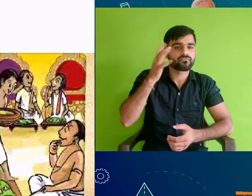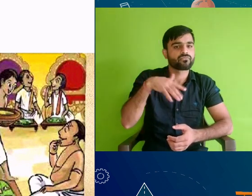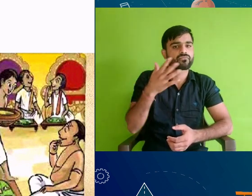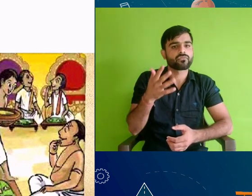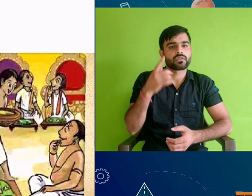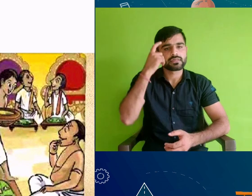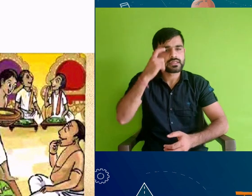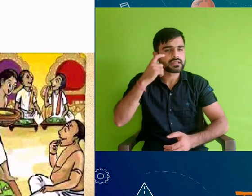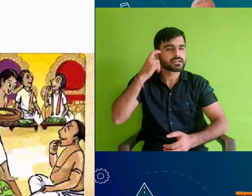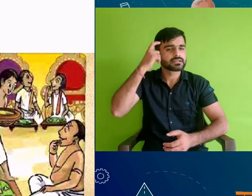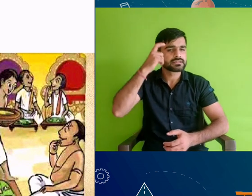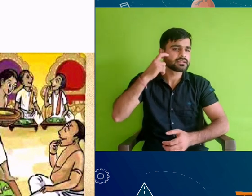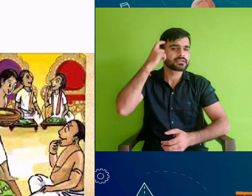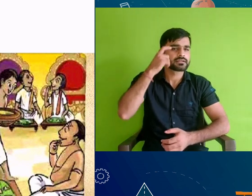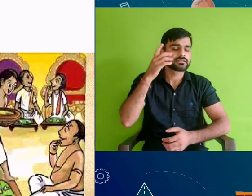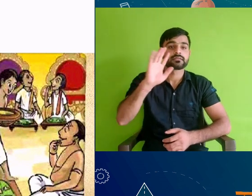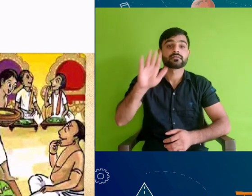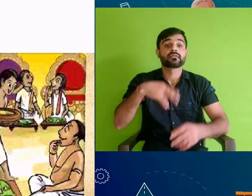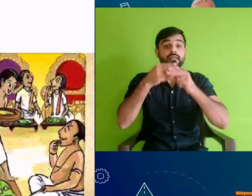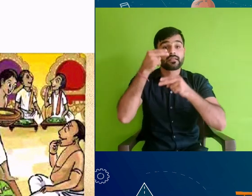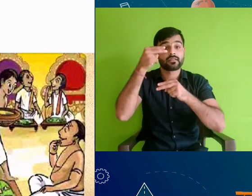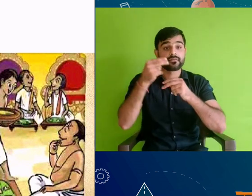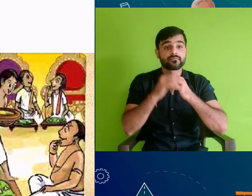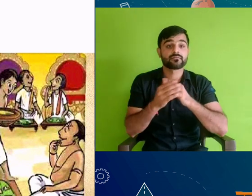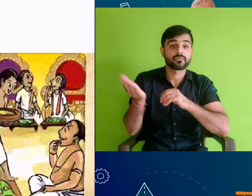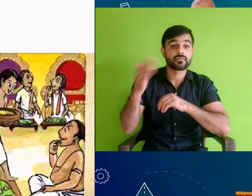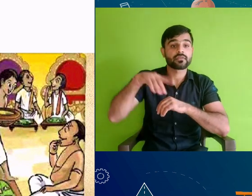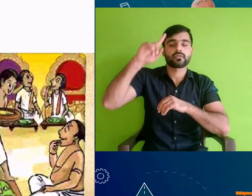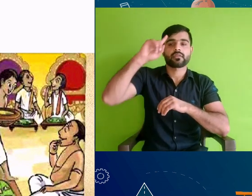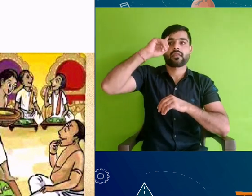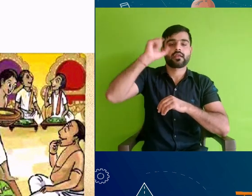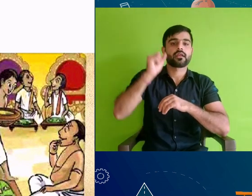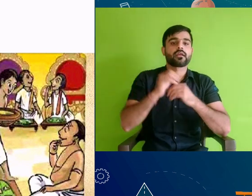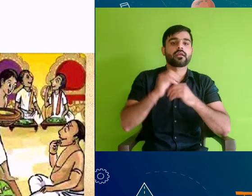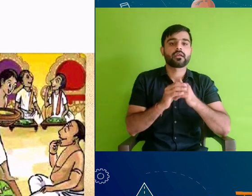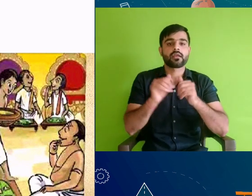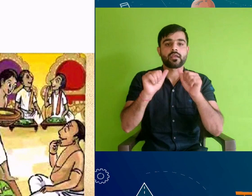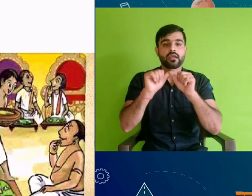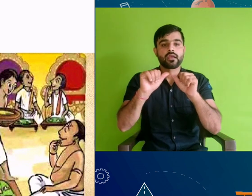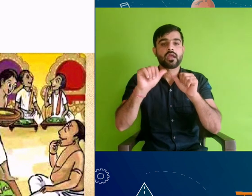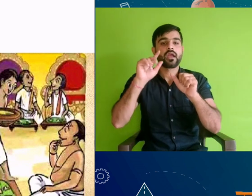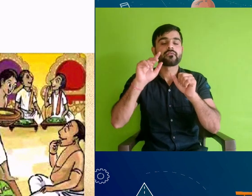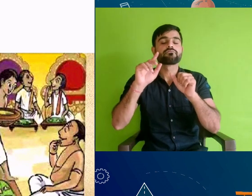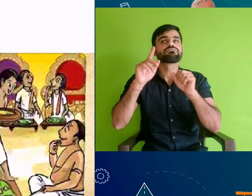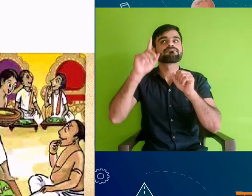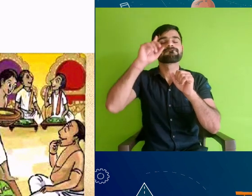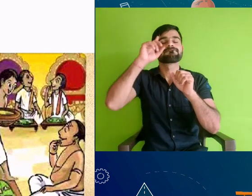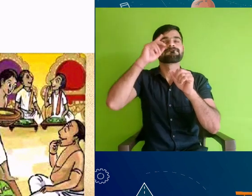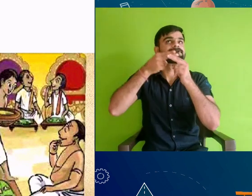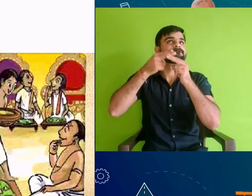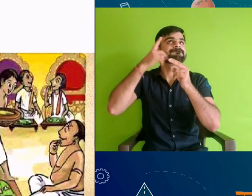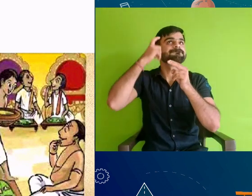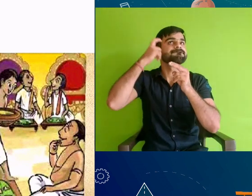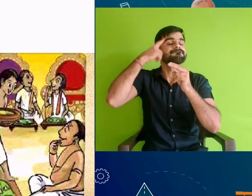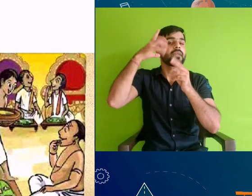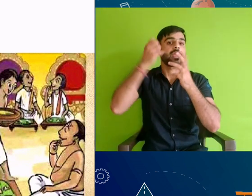सोचा. देन अ नेम केम टू हिज माइंड. अब एक नाम उनके दिमाग में आया, क्योंकि अब डिश का